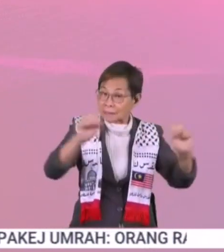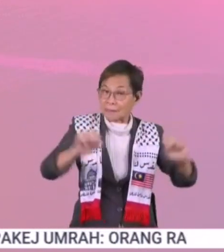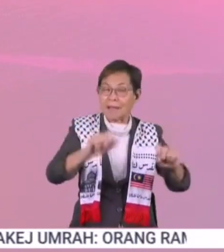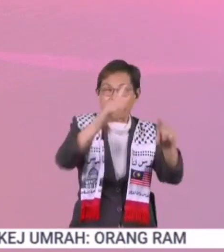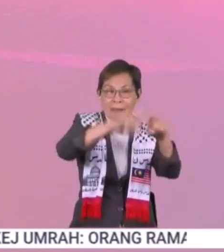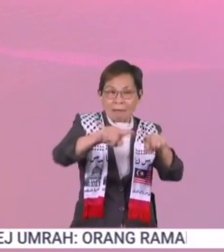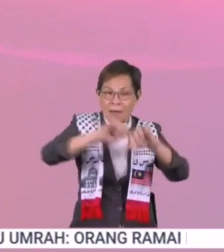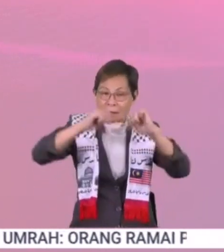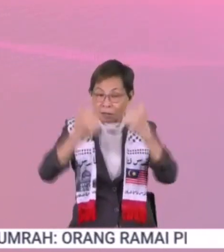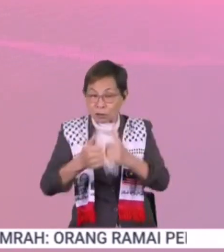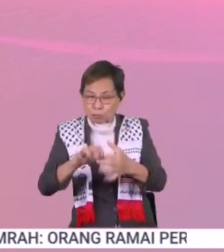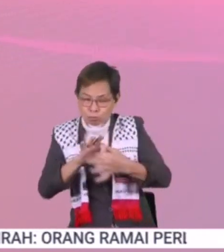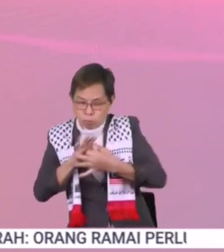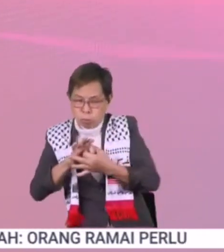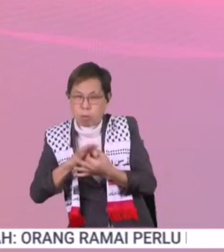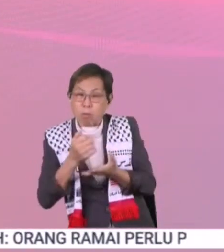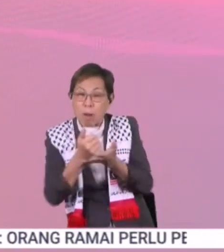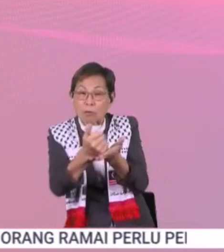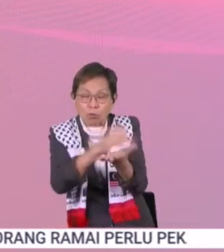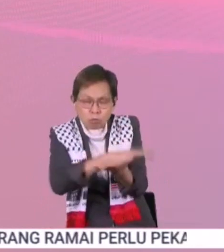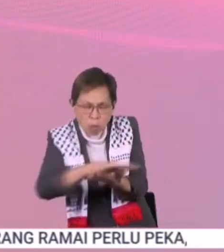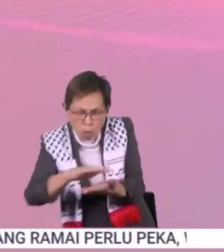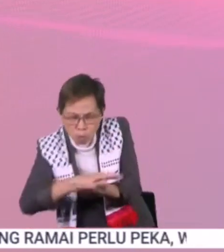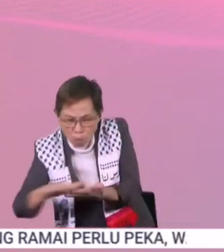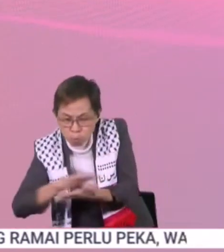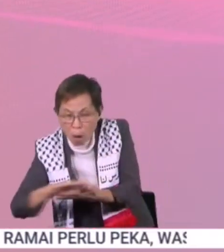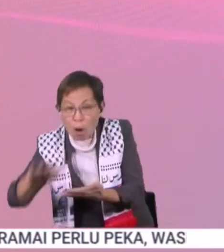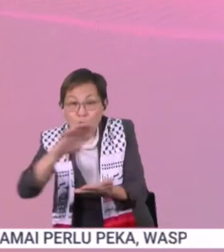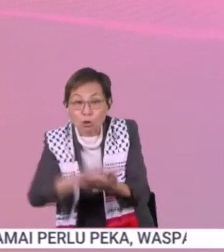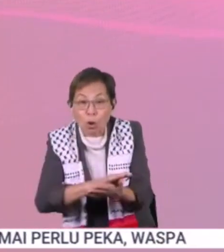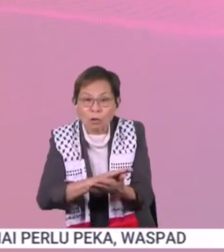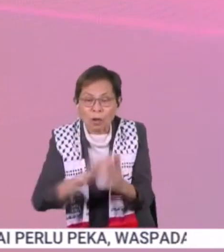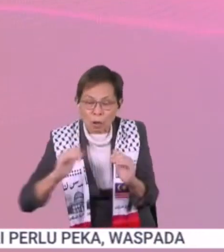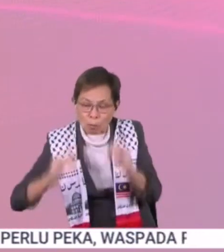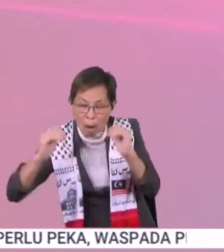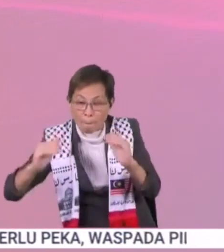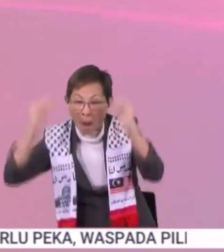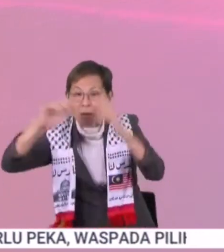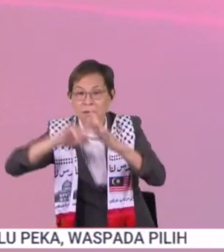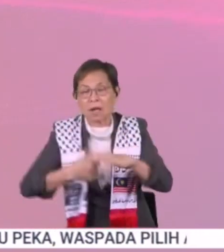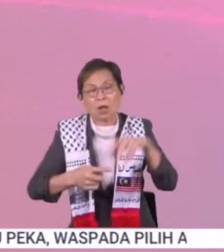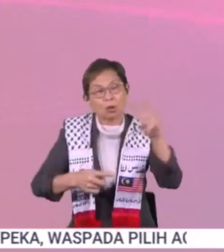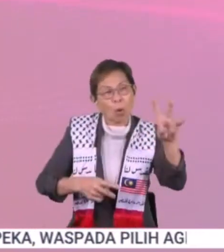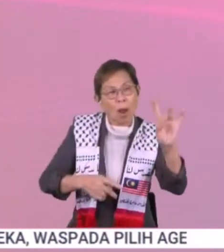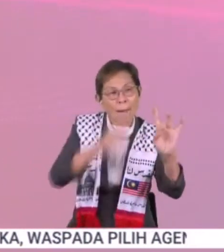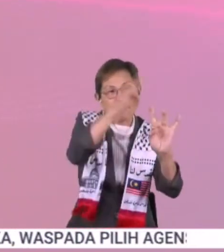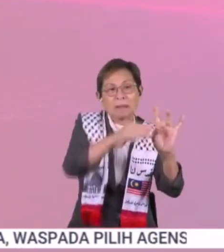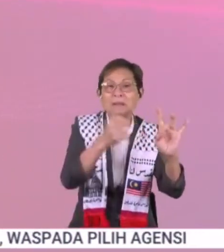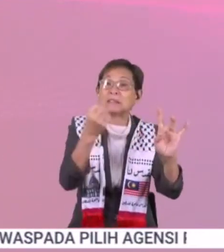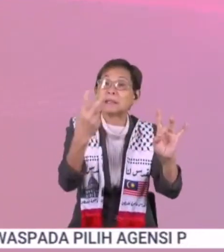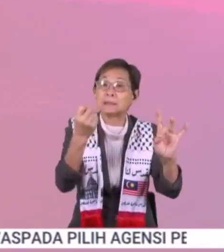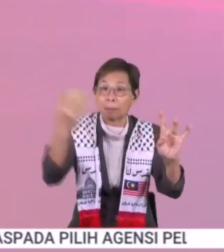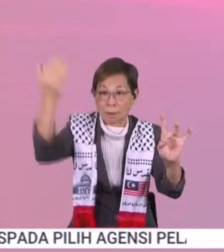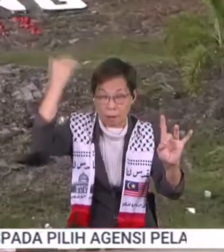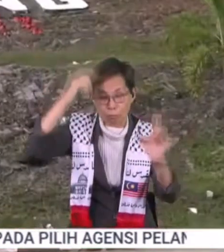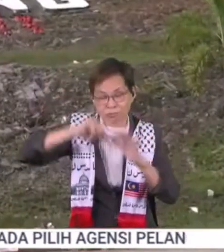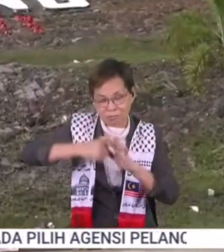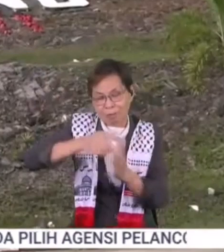agensi bergotongroyong membantu dalam operasi pembersihan sekolah tersebut secara berperingkat bermula 28 disember